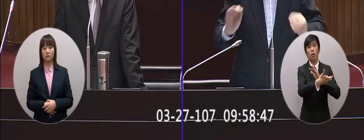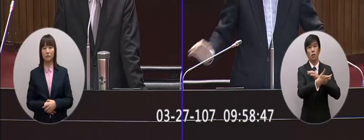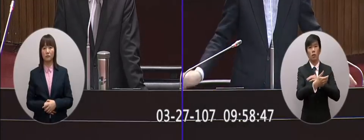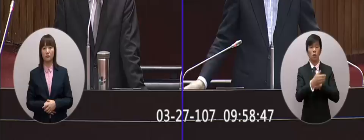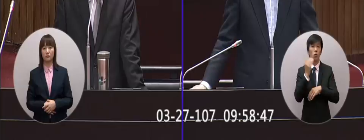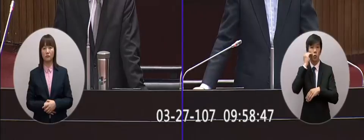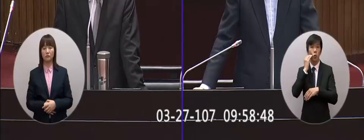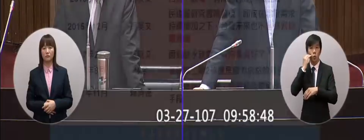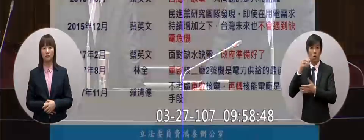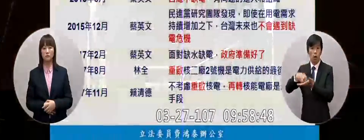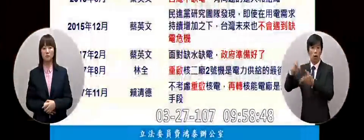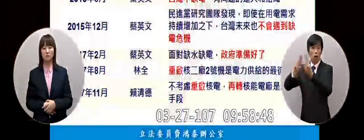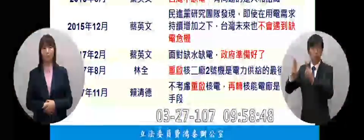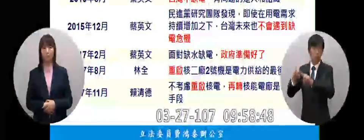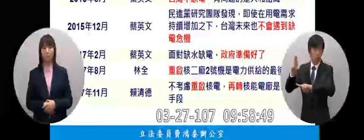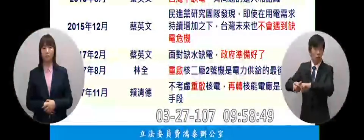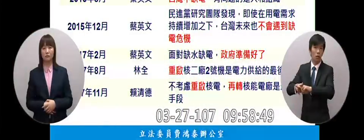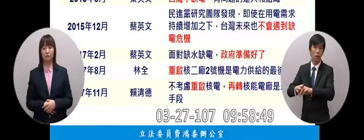会缺电。